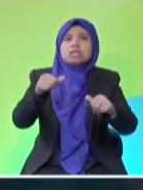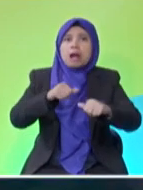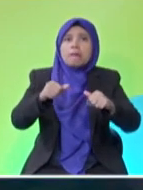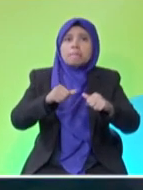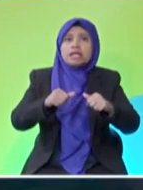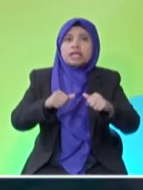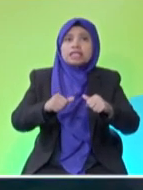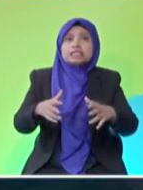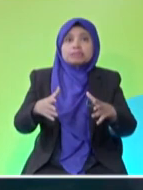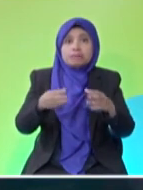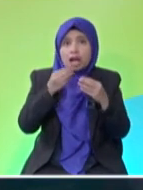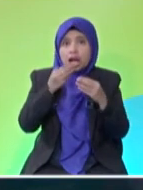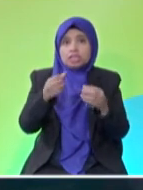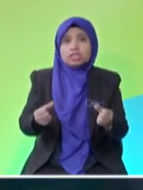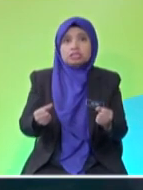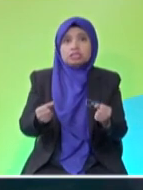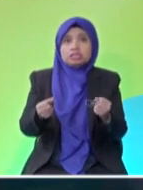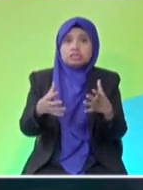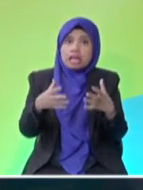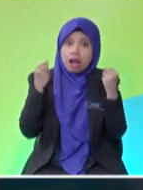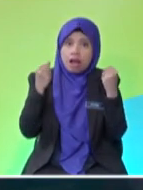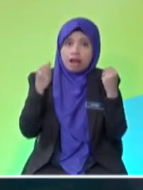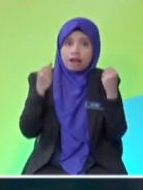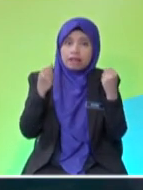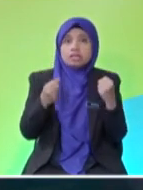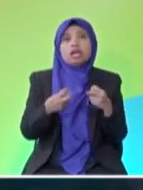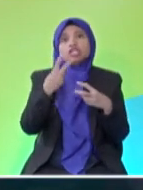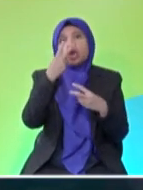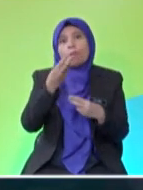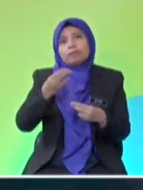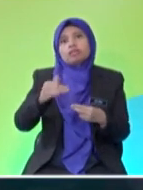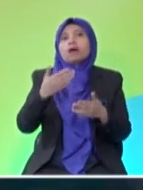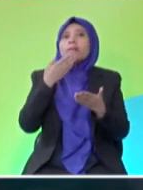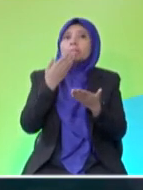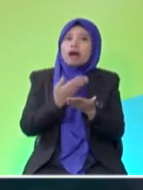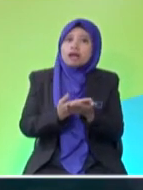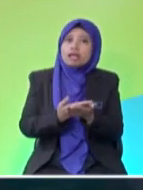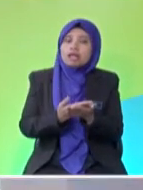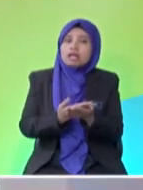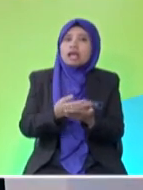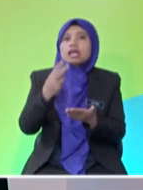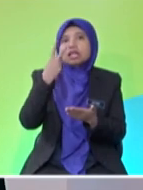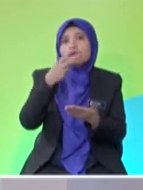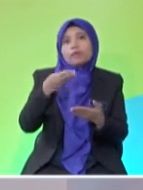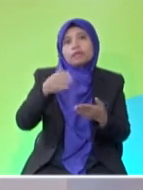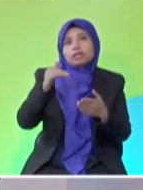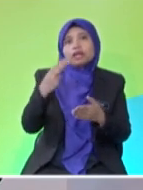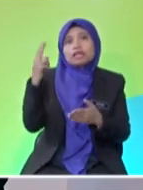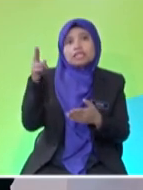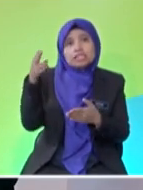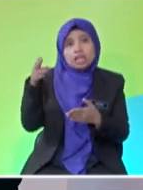juga perlu tengok melihat benda-benda yang hidup bagi menjamin jadi